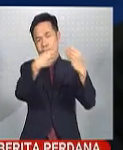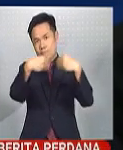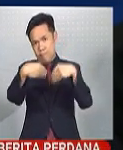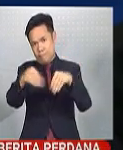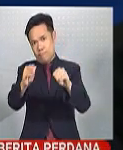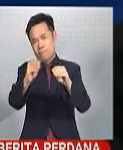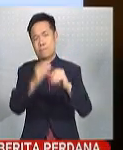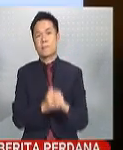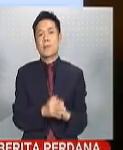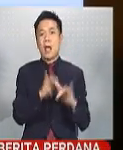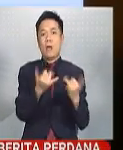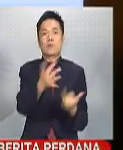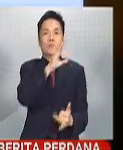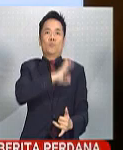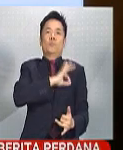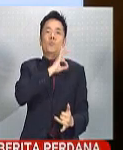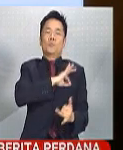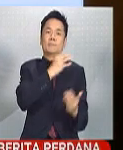start monetizing.